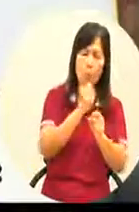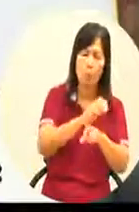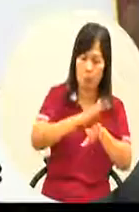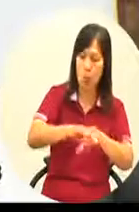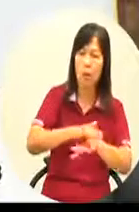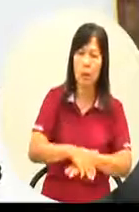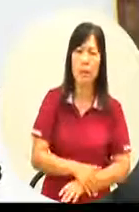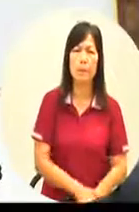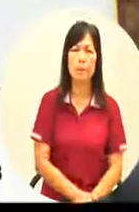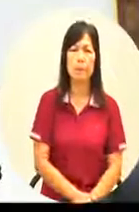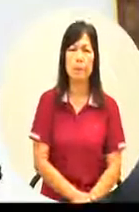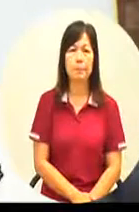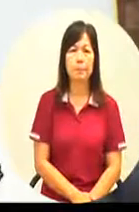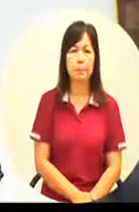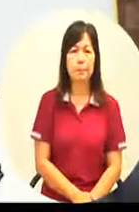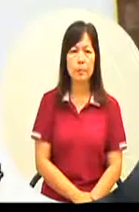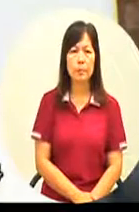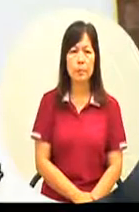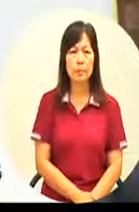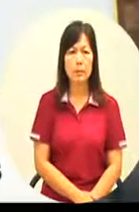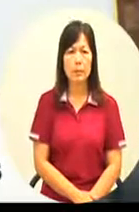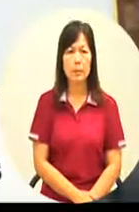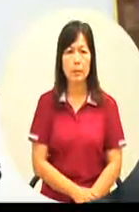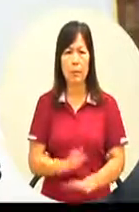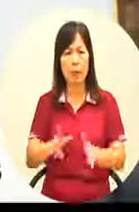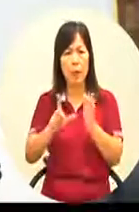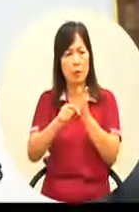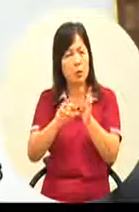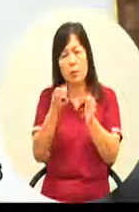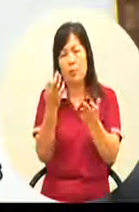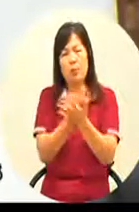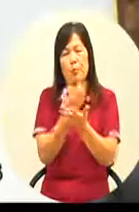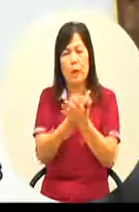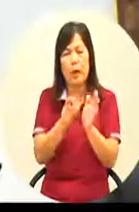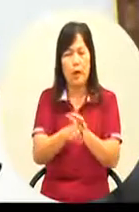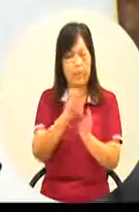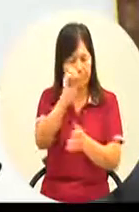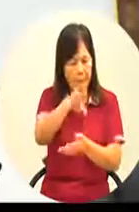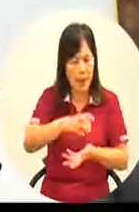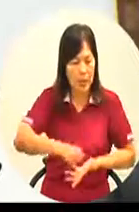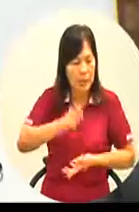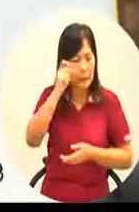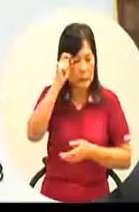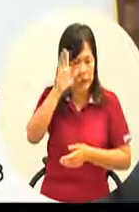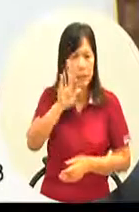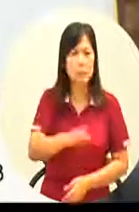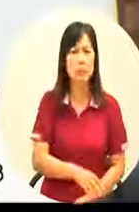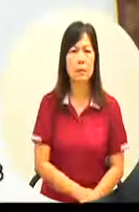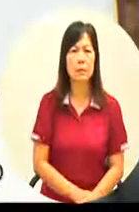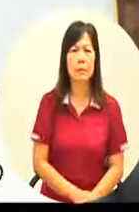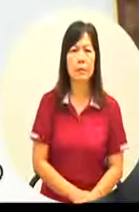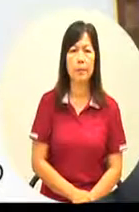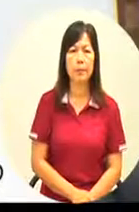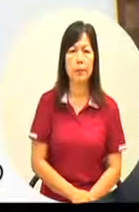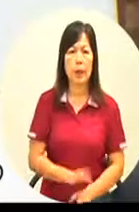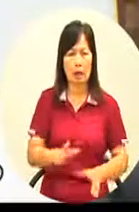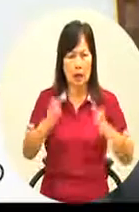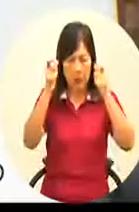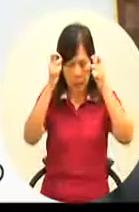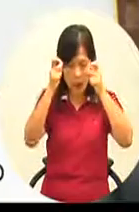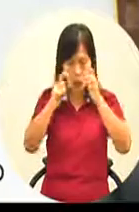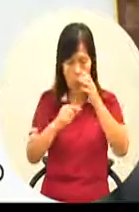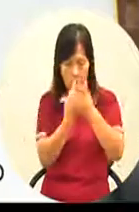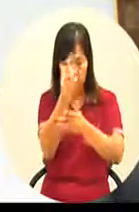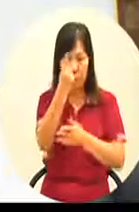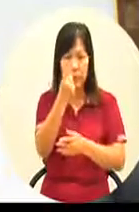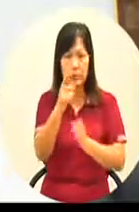哈，那个主委你请坐哈，哎，今天时间不足了，我跟你提醒了哈，高雄是唯一，